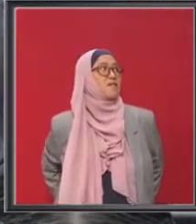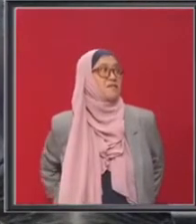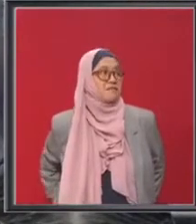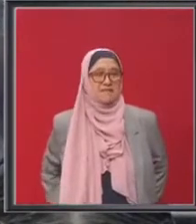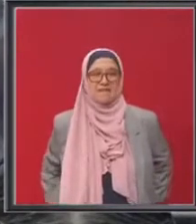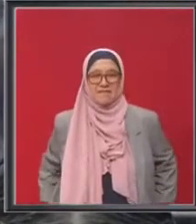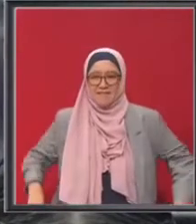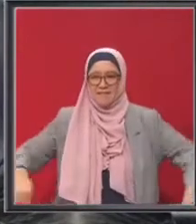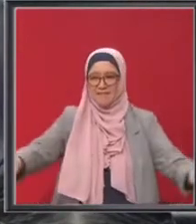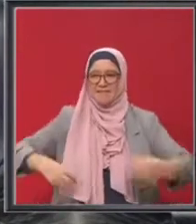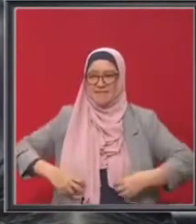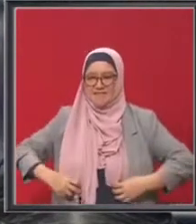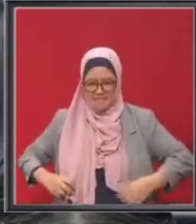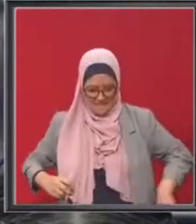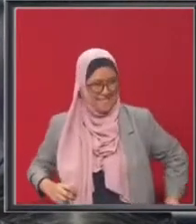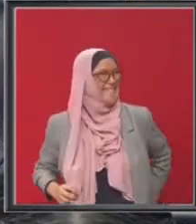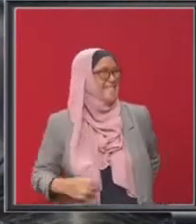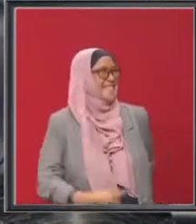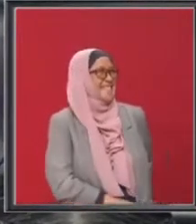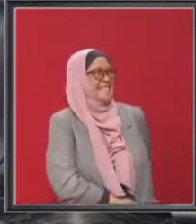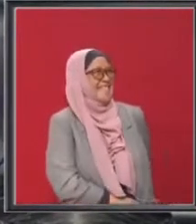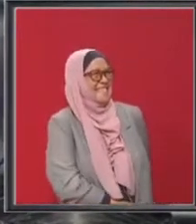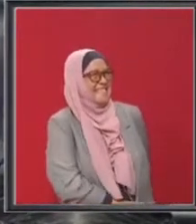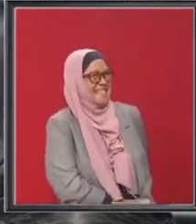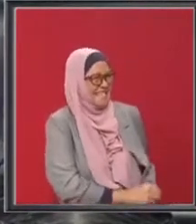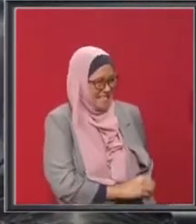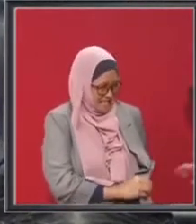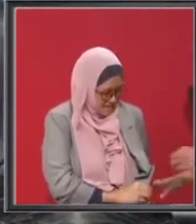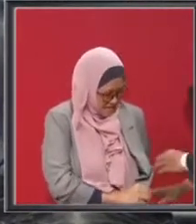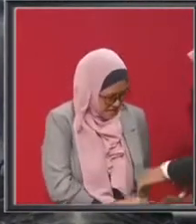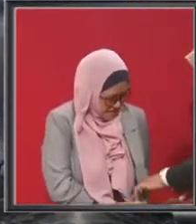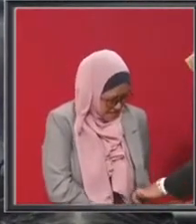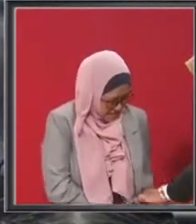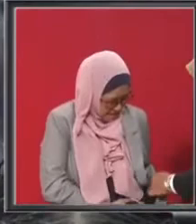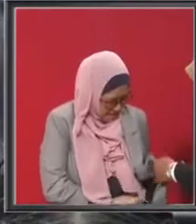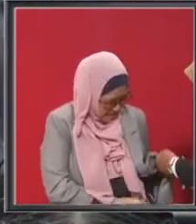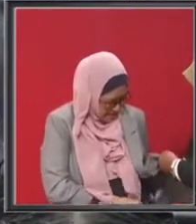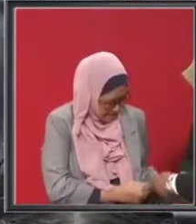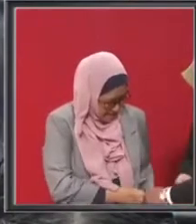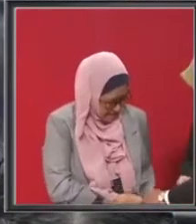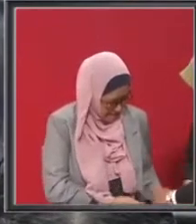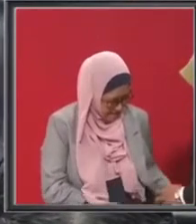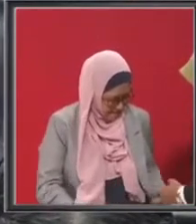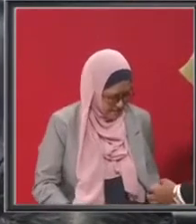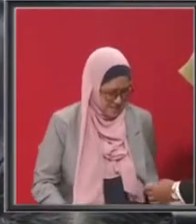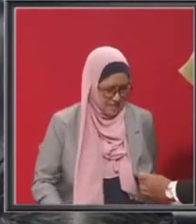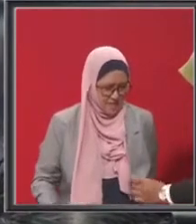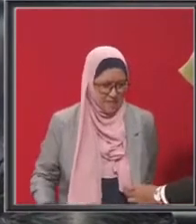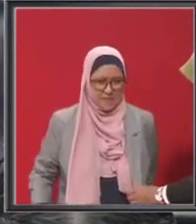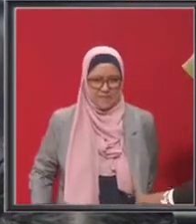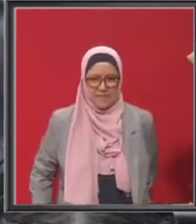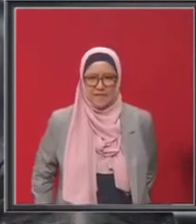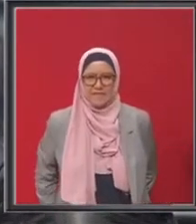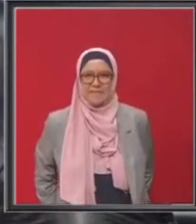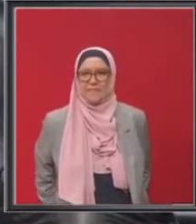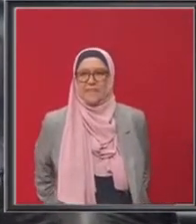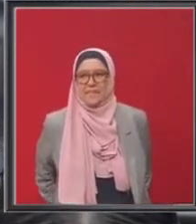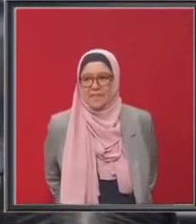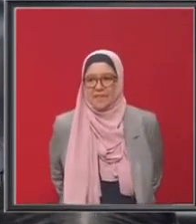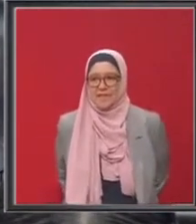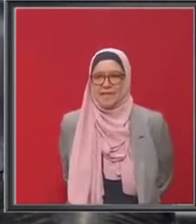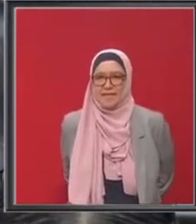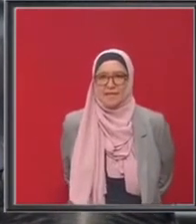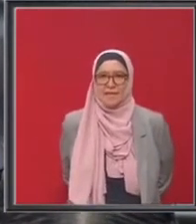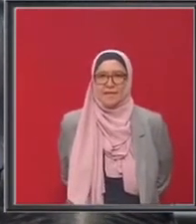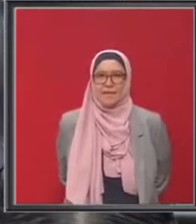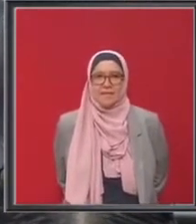dimana kita wujudkan satu takungan ia boleh menampung paling tidak pun skuadnya dalam masa dua minggu sekiranya Ipun